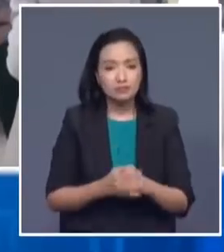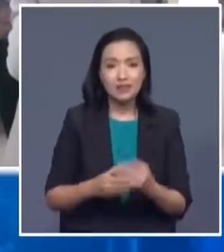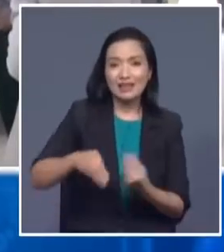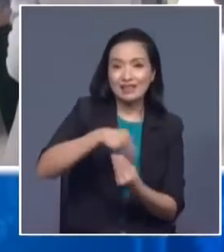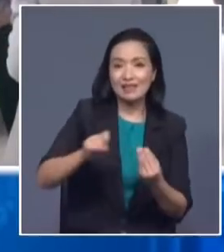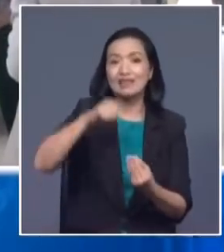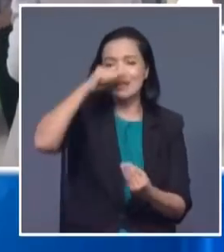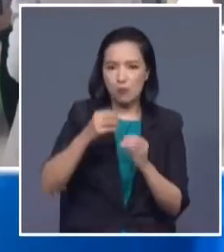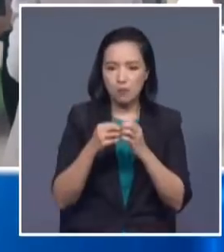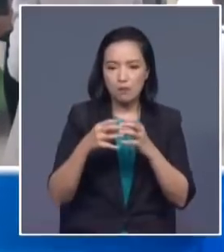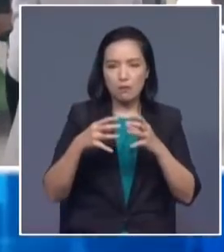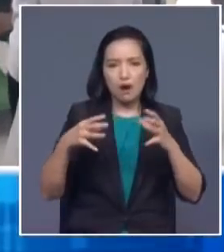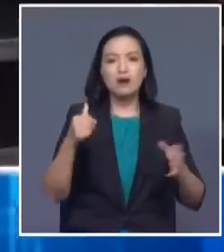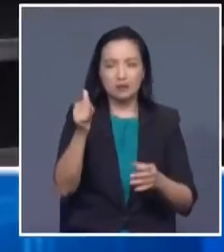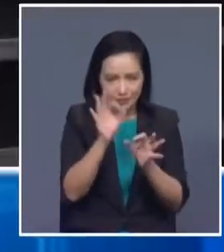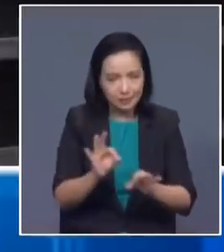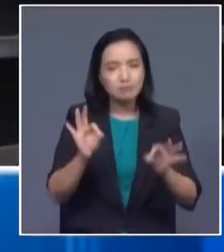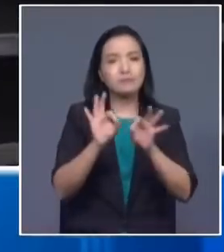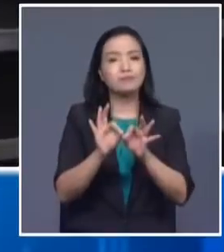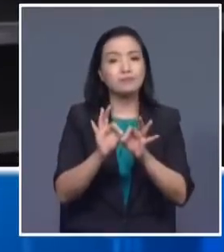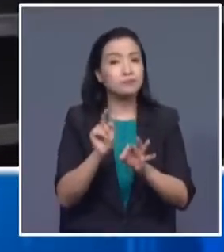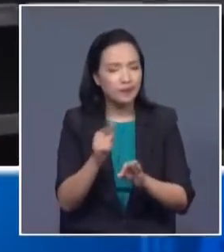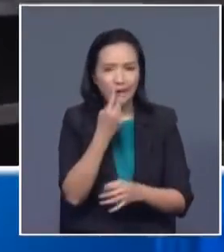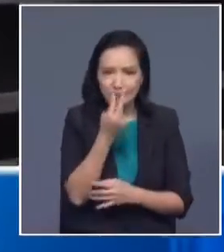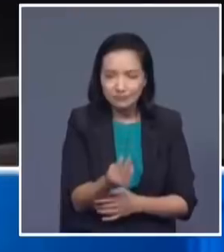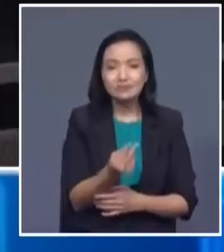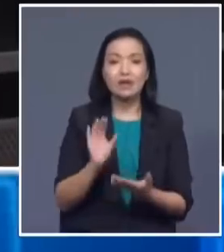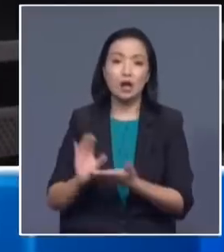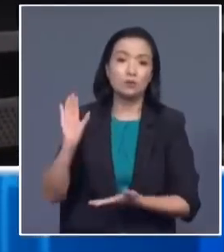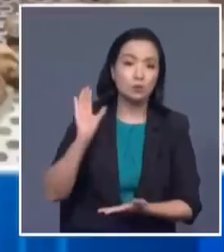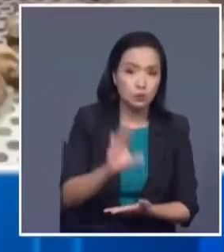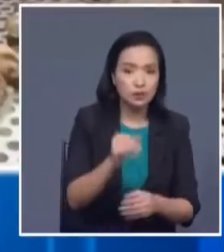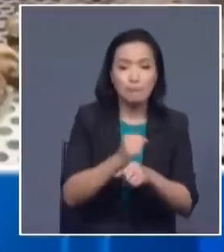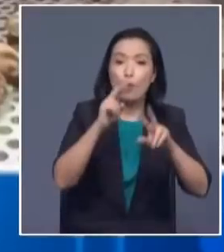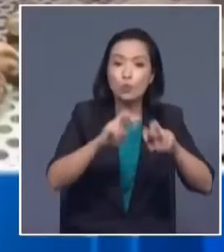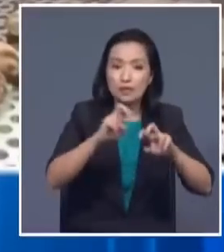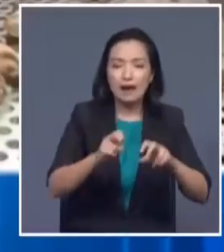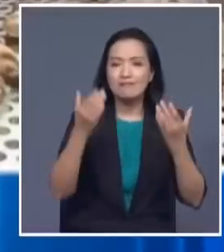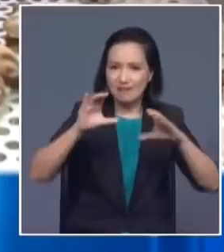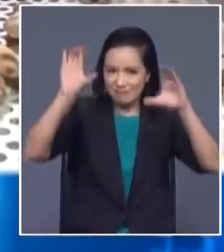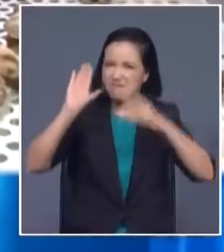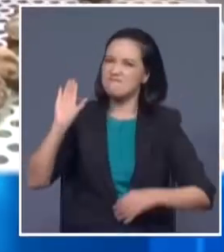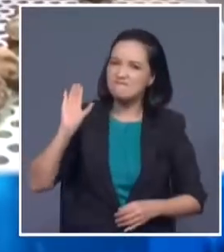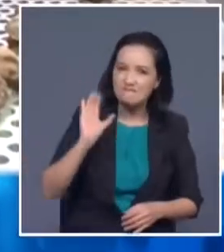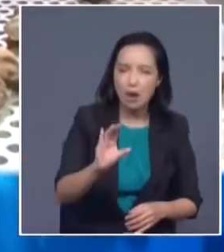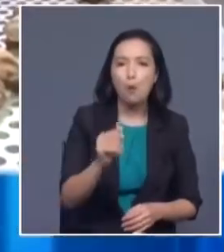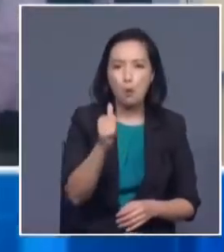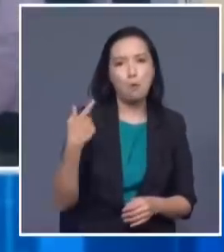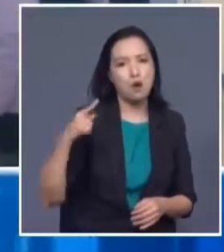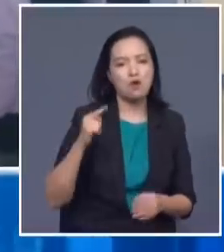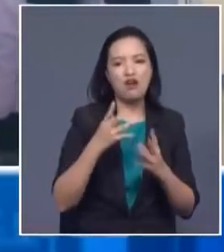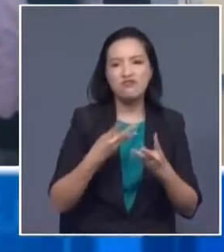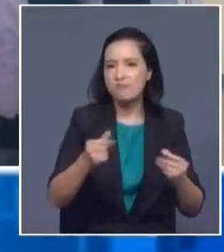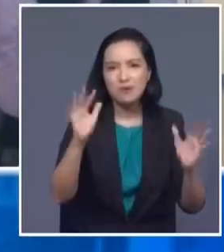จของประเทศได้อย่างมีนัยสำคัญและที่สำคัญจะทำให้เห็นว่าการลงทุนด้านการวิจัยที่รัฐได้ให้งบประมาณสนับสนุนไปนั้นคุ้มค่าและไม่สูญเป